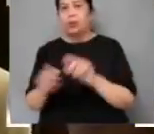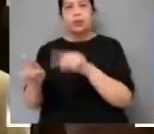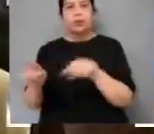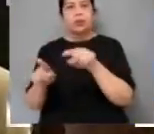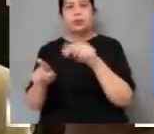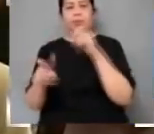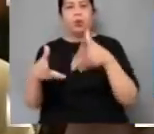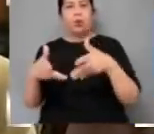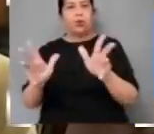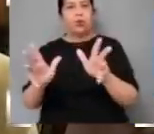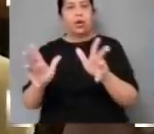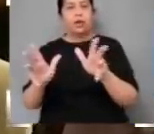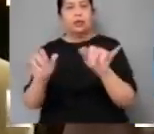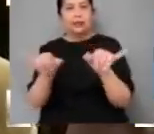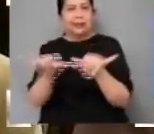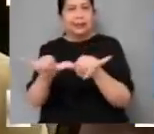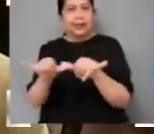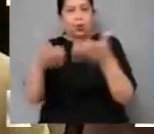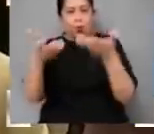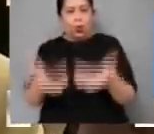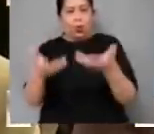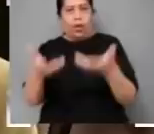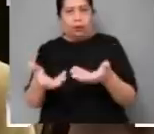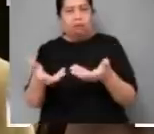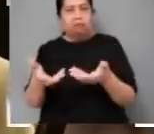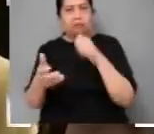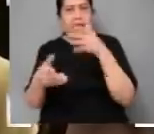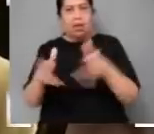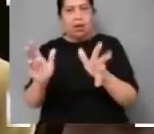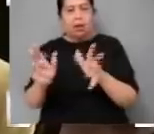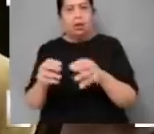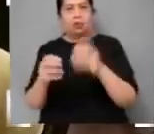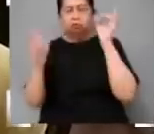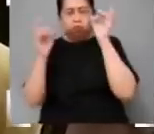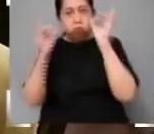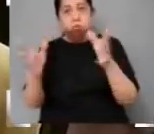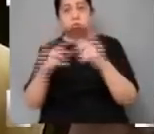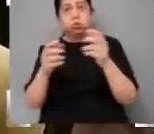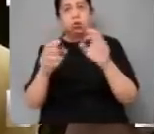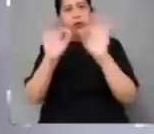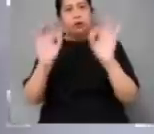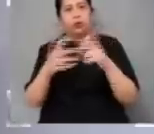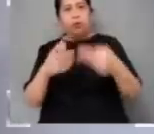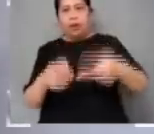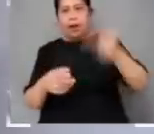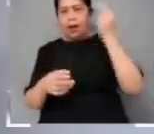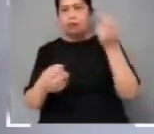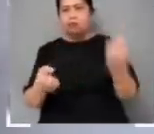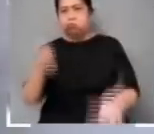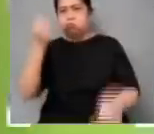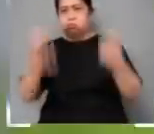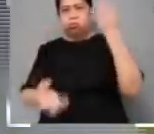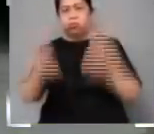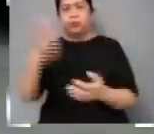size, as to weight. Ito yung mga makapaminsala ng mga form ng firecrackers and pyrotechnic. Wala naman daw sila